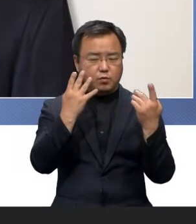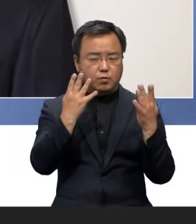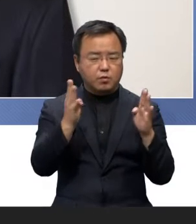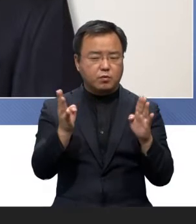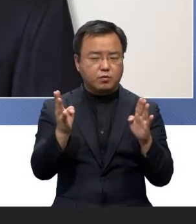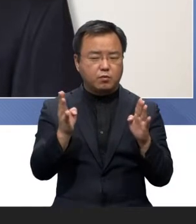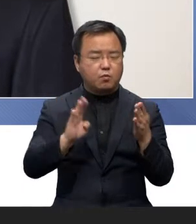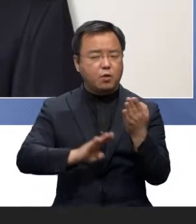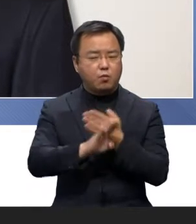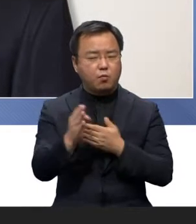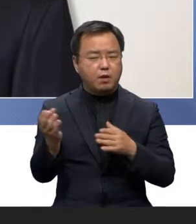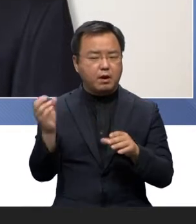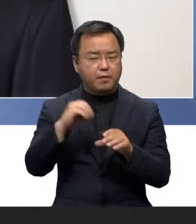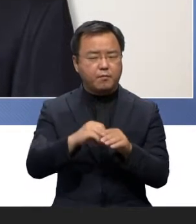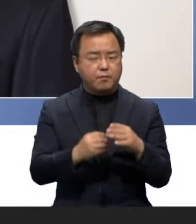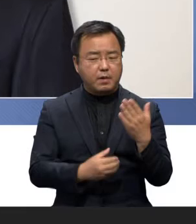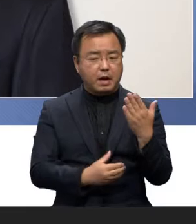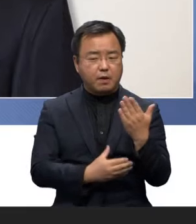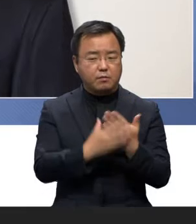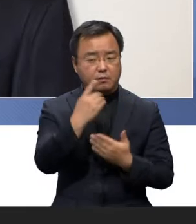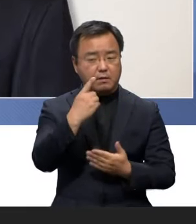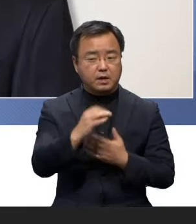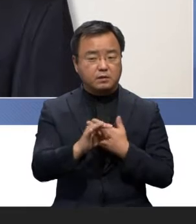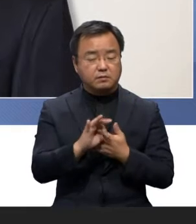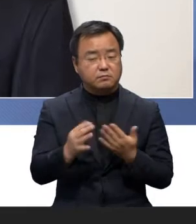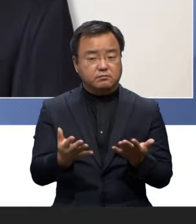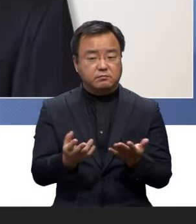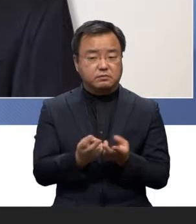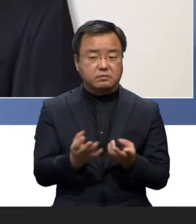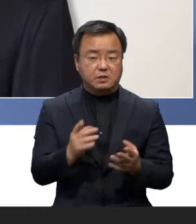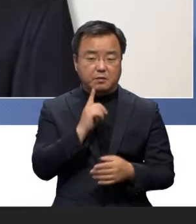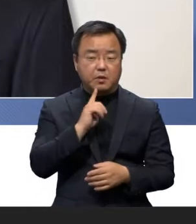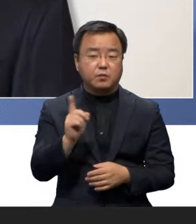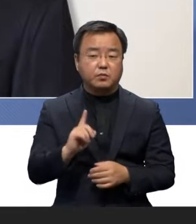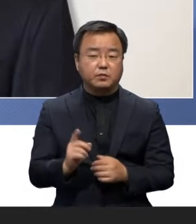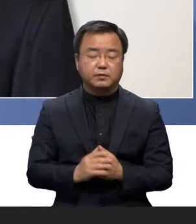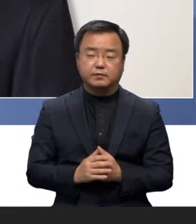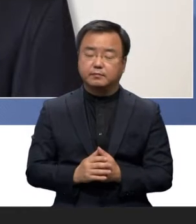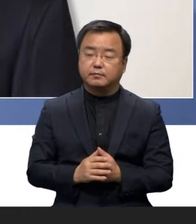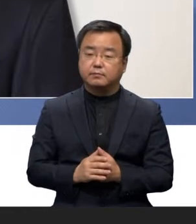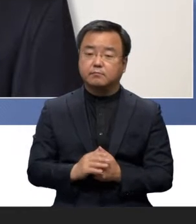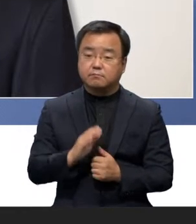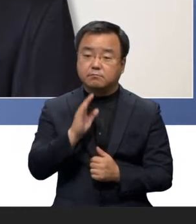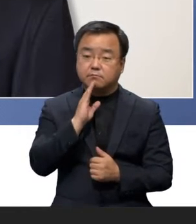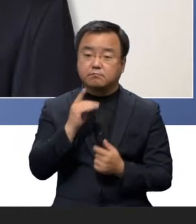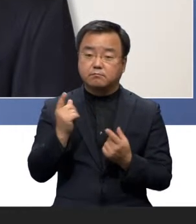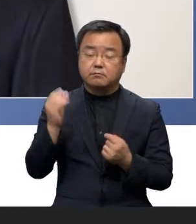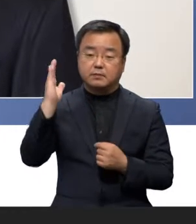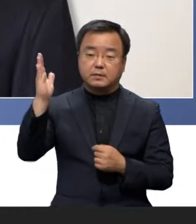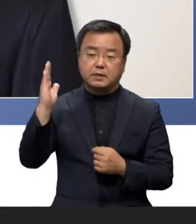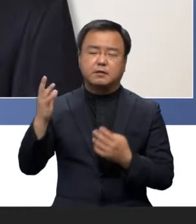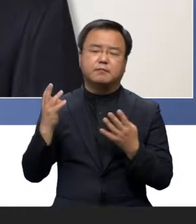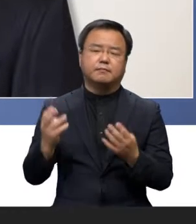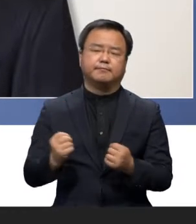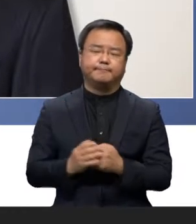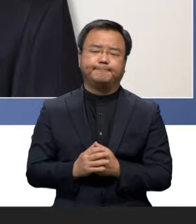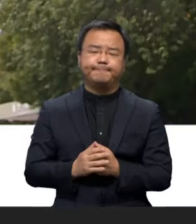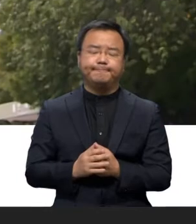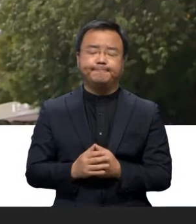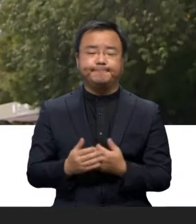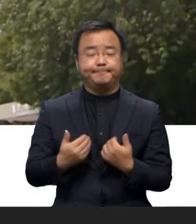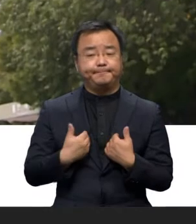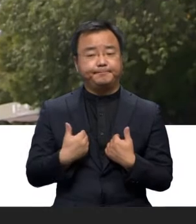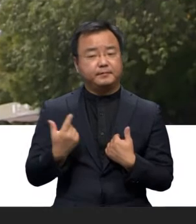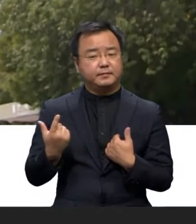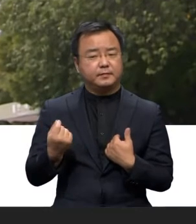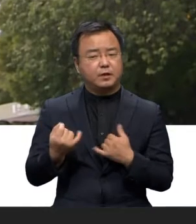큰 의미가 없을 거라는 지적도 있는데요. 이 부분에 대해서는 어떻게 생각하십니까? 예, 뭐 그 이야기는 많이 나와 있었습니다만은 예. 저는